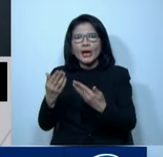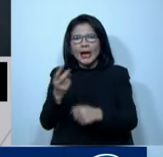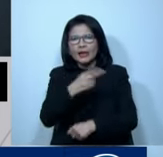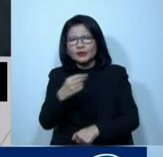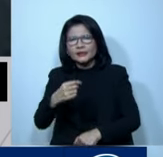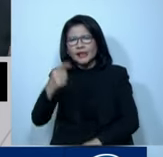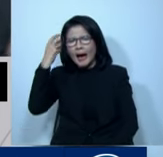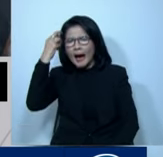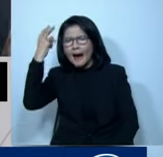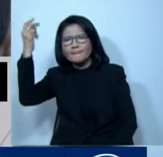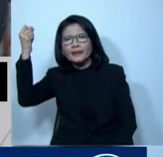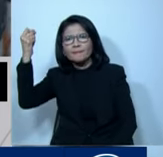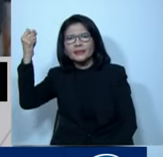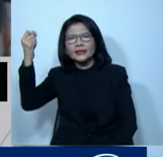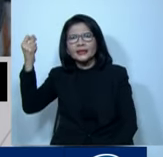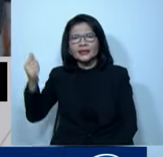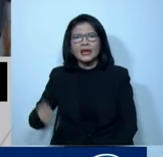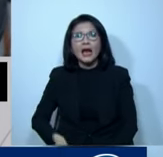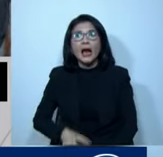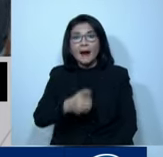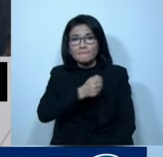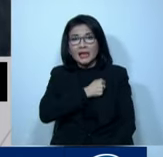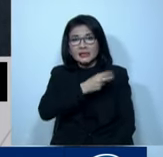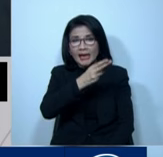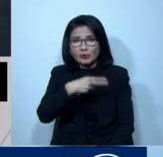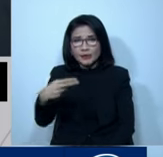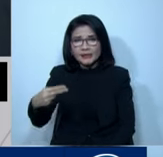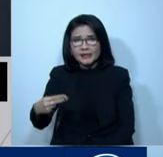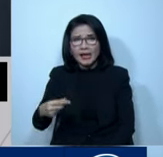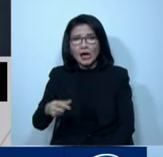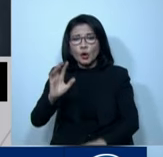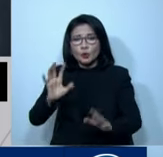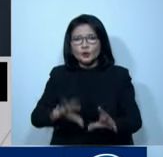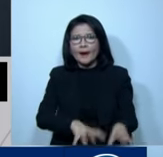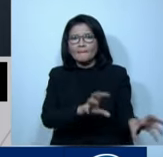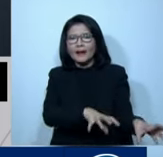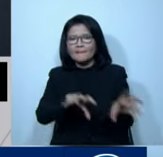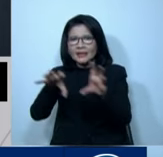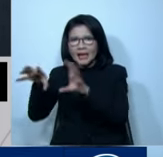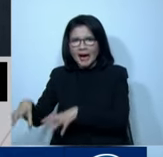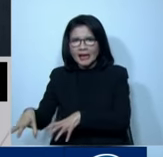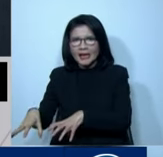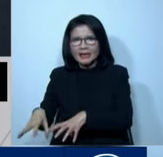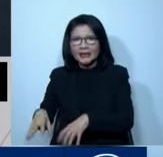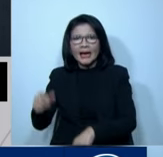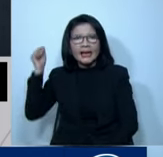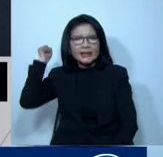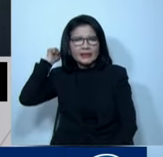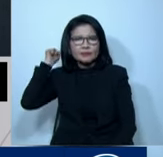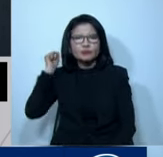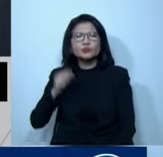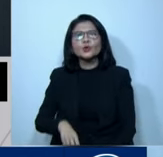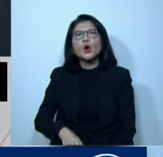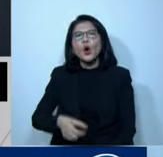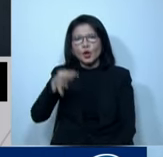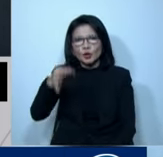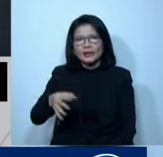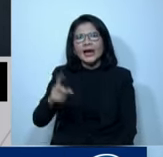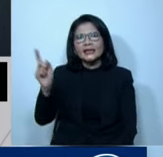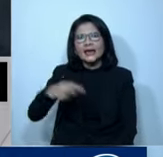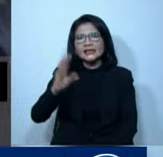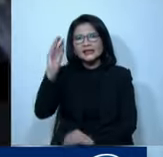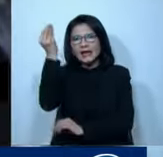ang sejiden sebelumnya in dibangun untuk mahkan iba dari Jakarta ke